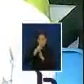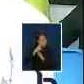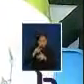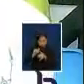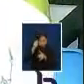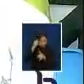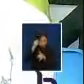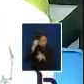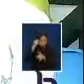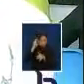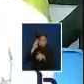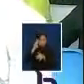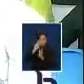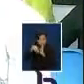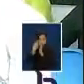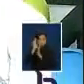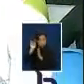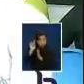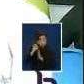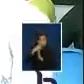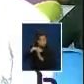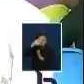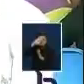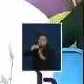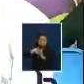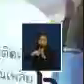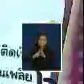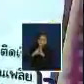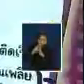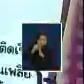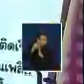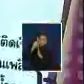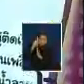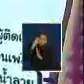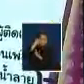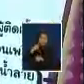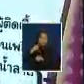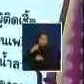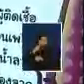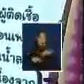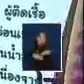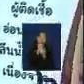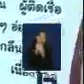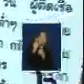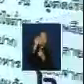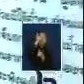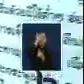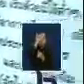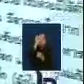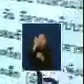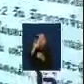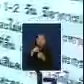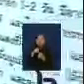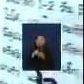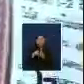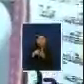48ชั่วโมงไปแล้วนะคะสมควรจะไปพบแพทย์แล้วค่ะเพราะว่าเราเป็นไข้สูงเนี่ยมันก็จะมีอยู่2โรคใหญ่ๆในระยะนี้นะคะคือโรคของมือเท้าปาดแล้วก็โร